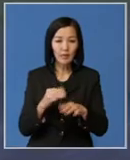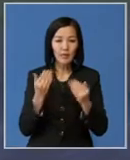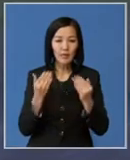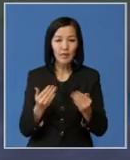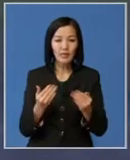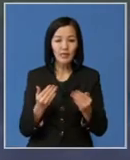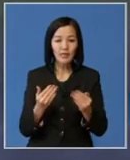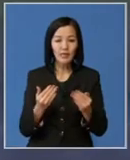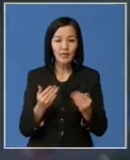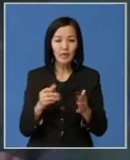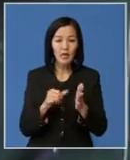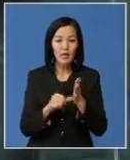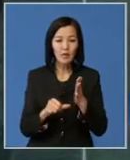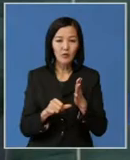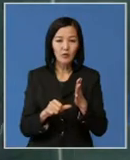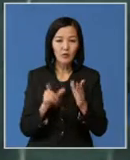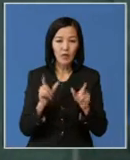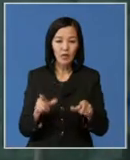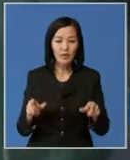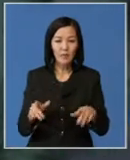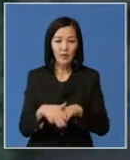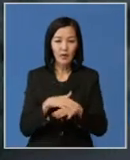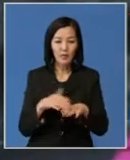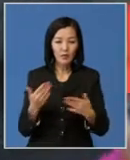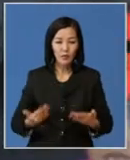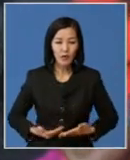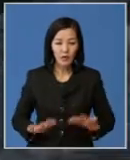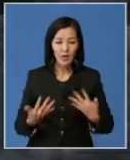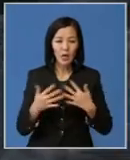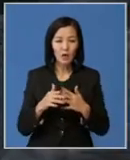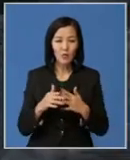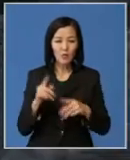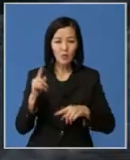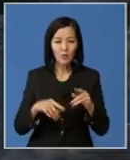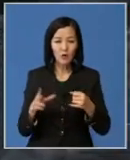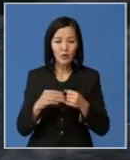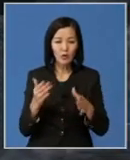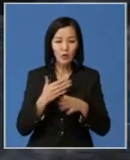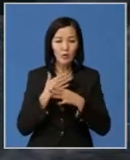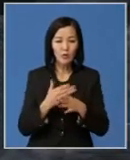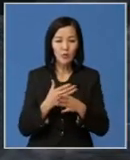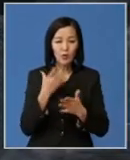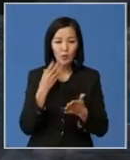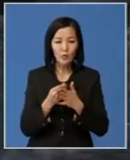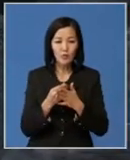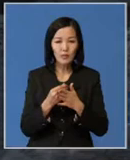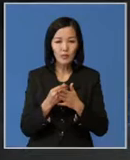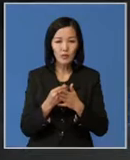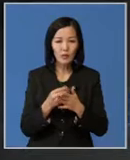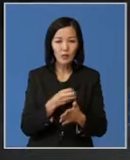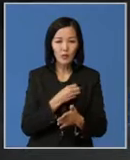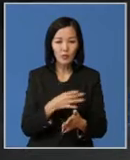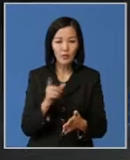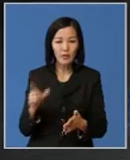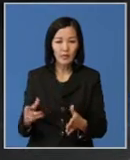мекенде бүгінде 600-ден аса халық тұрады. Ауыл азаматымен ажарлы демекші, туған жердің гүлденуіне осында туып өскен Атымтай Жомарттар